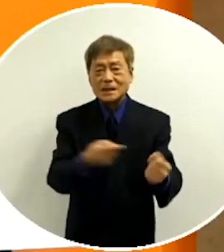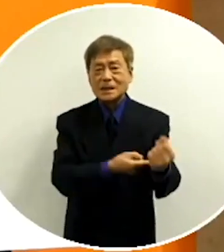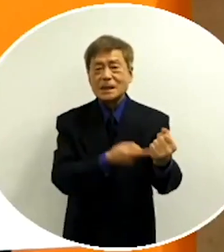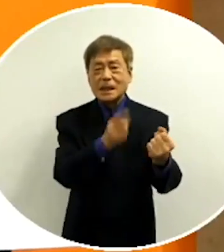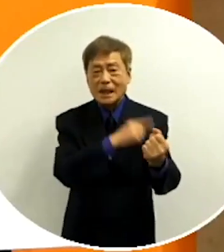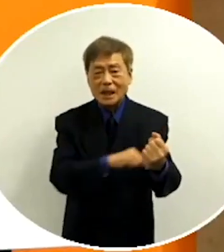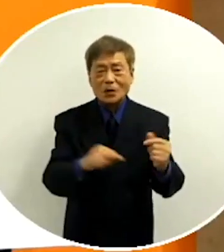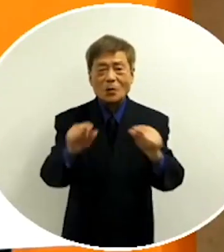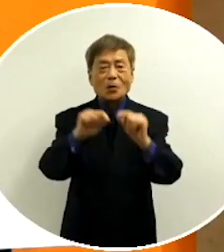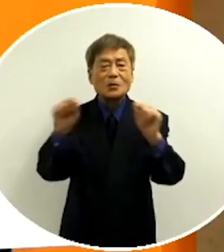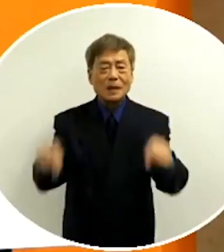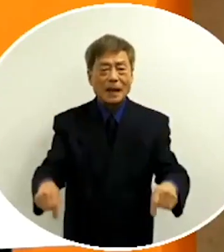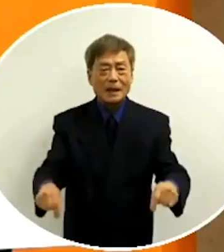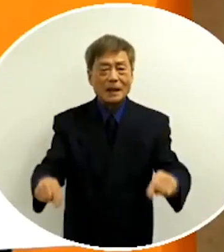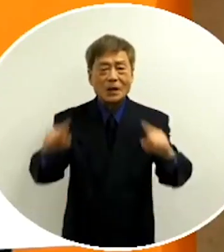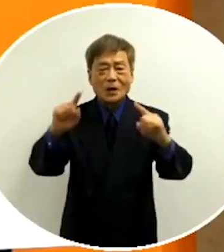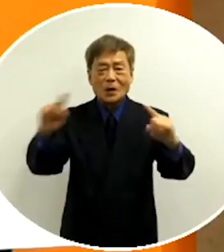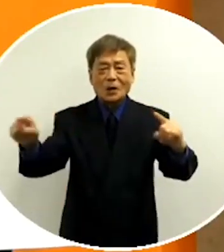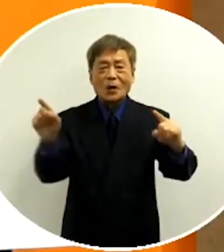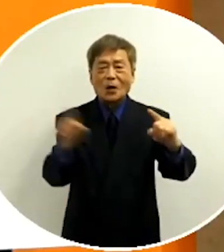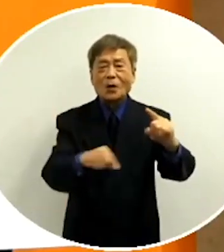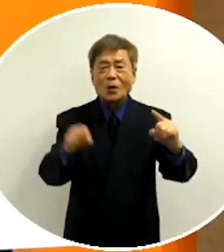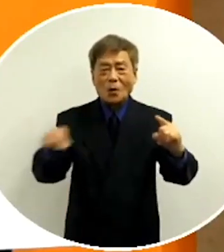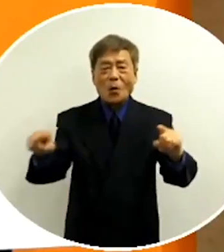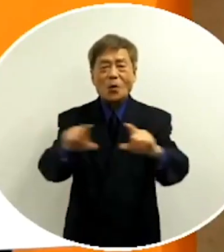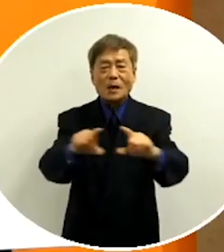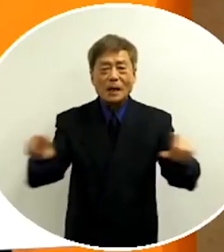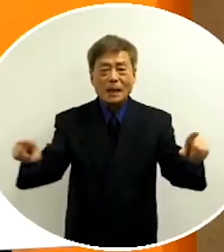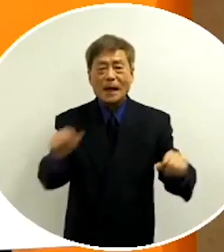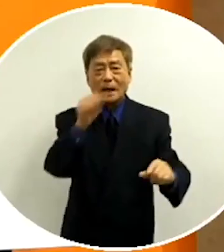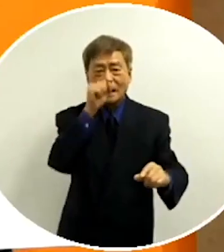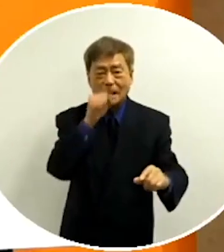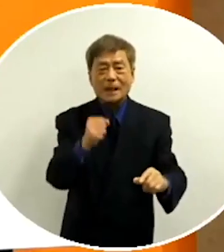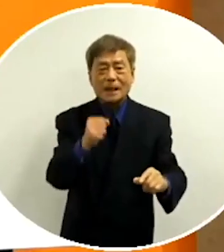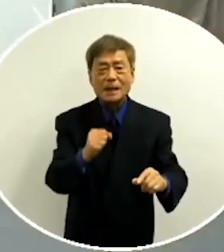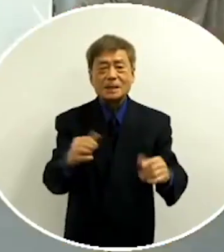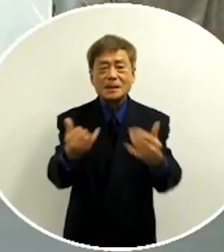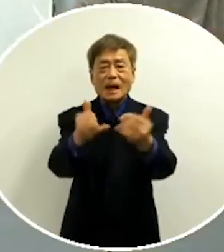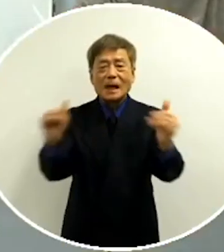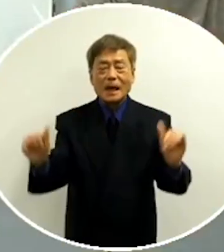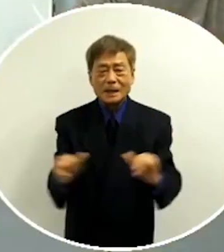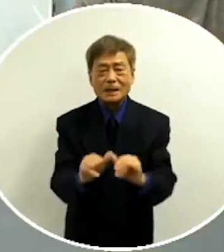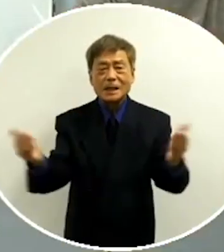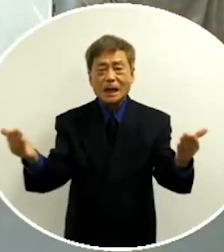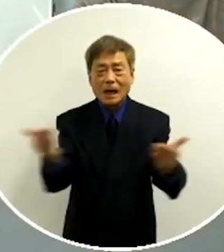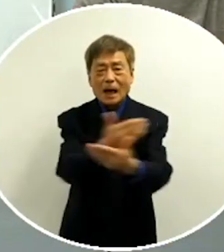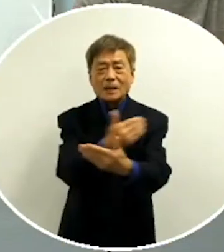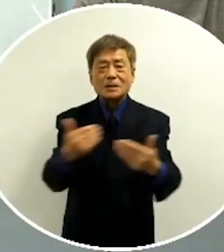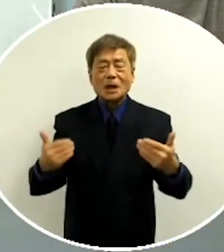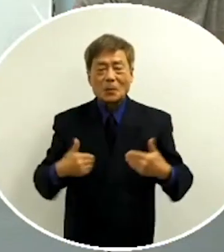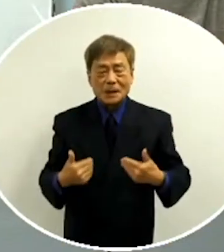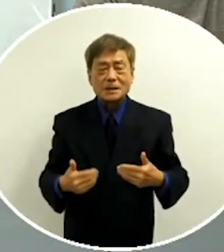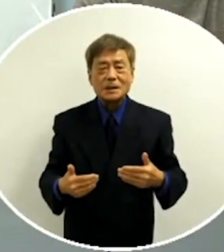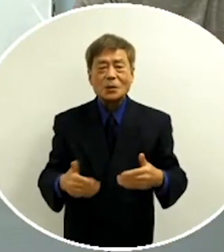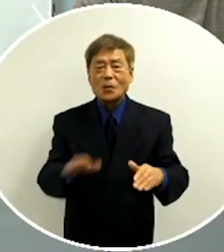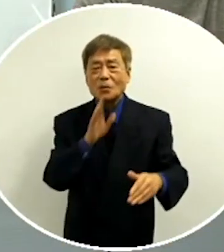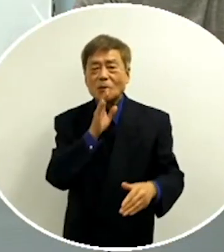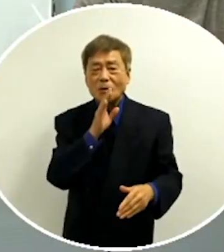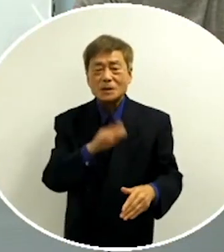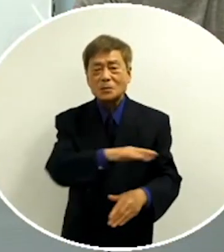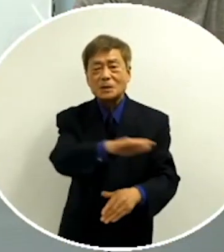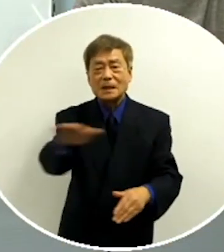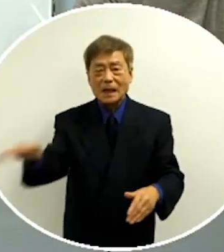な社会を望む我々の立場からするとこれもまた真逆で参加型の民主主義とは程遠い政治